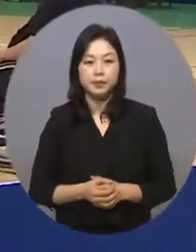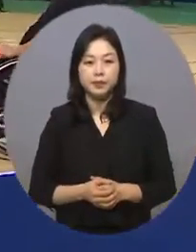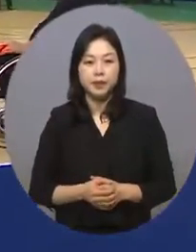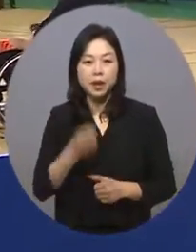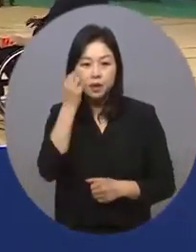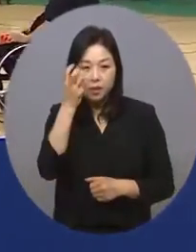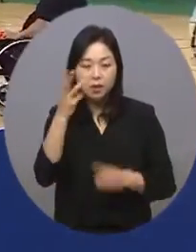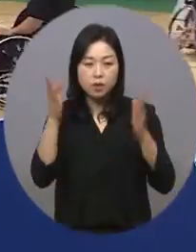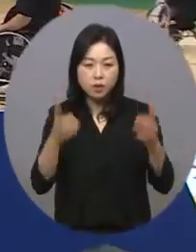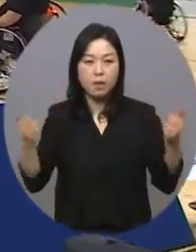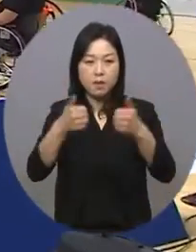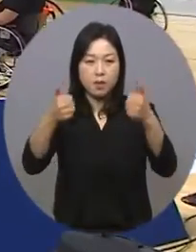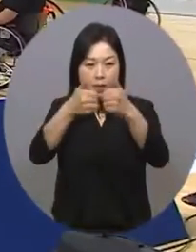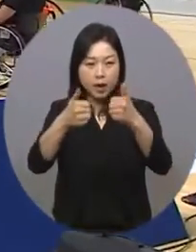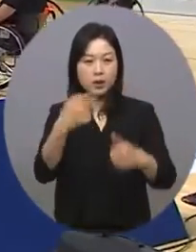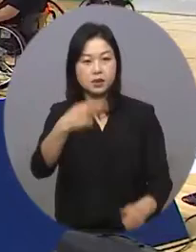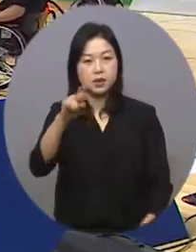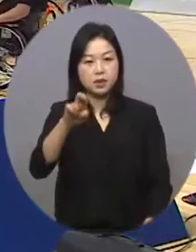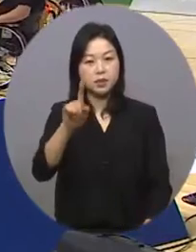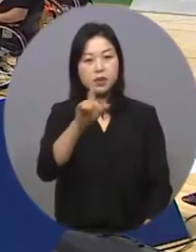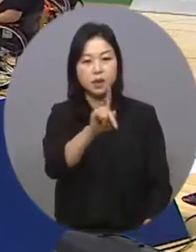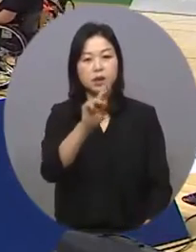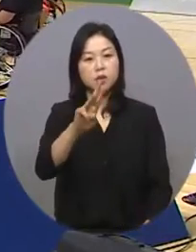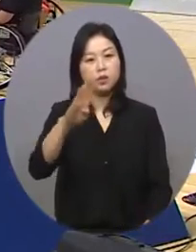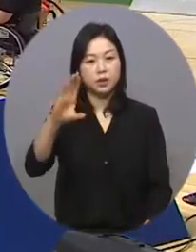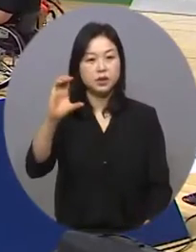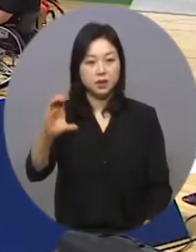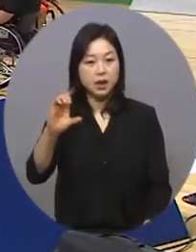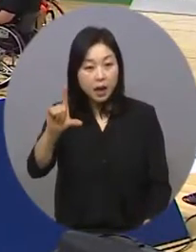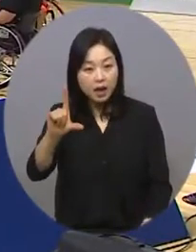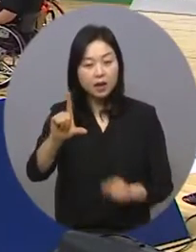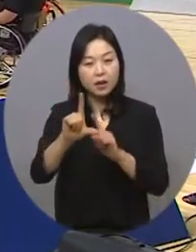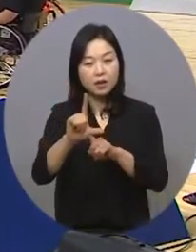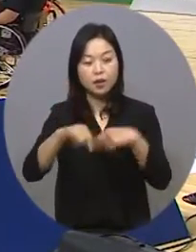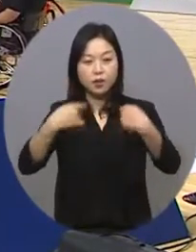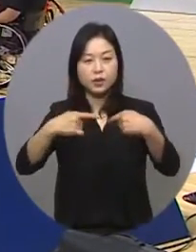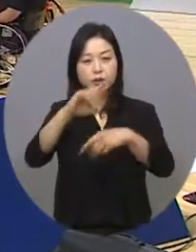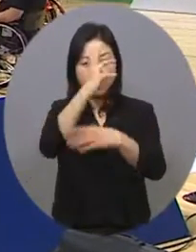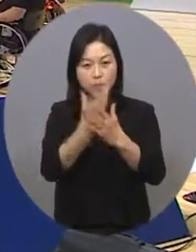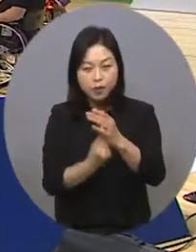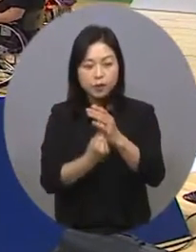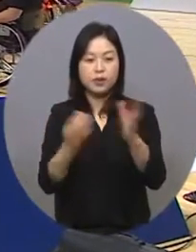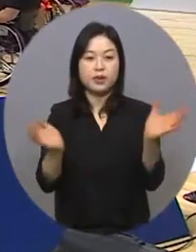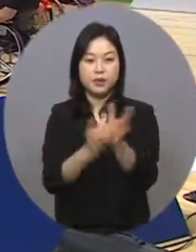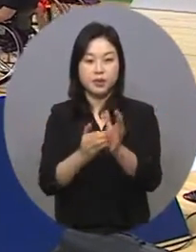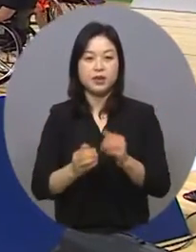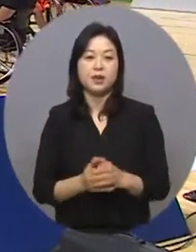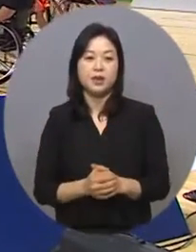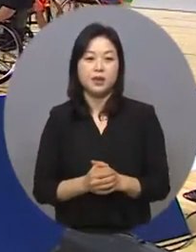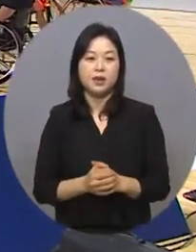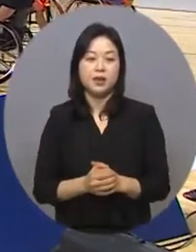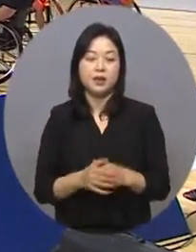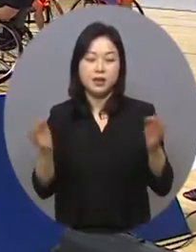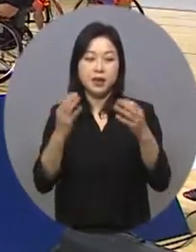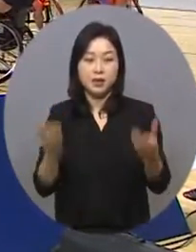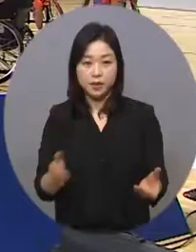3개월간의 여정 2021 KWBL 휠체어 농구리그가 마침표를 찍었습니다. 리그는 잠시 휴식을